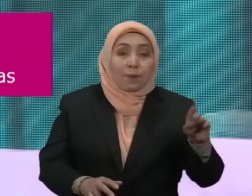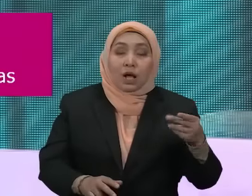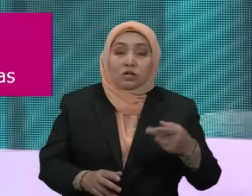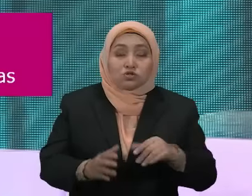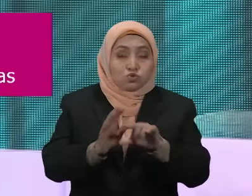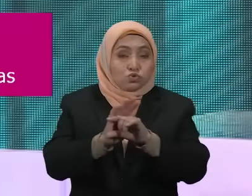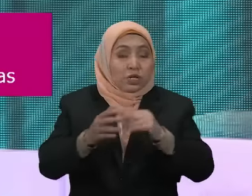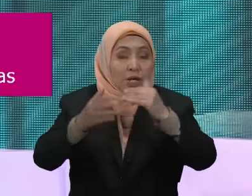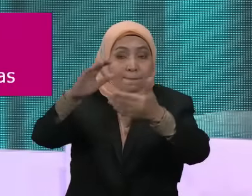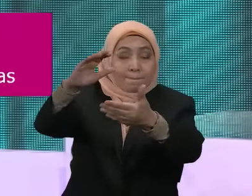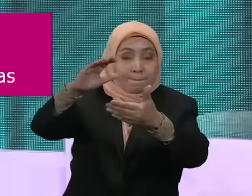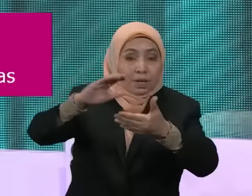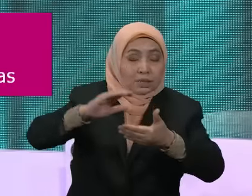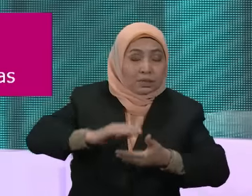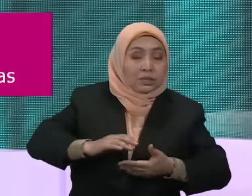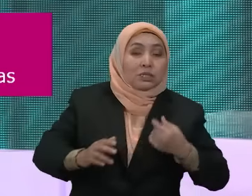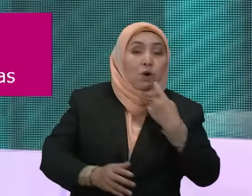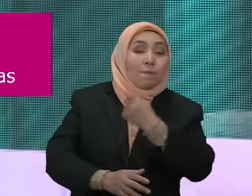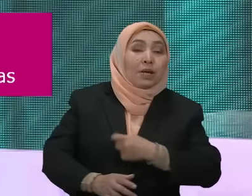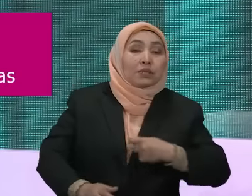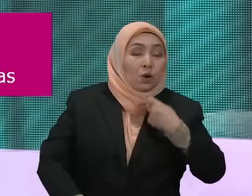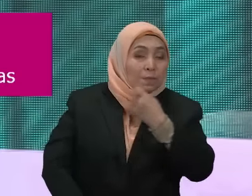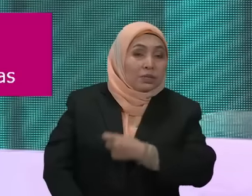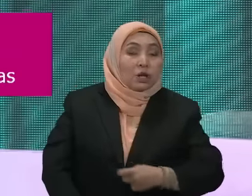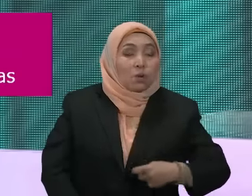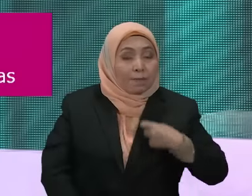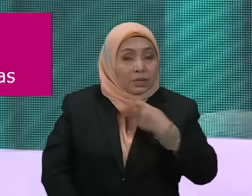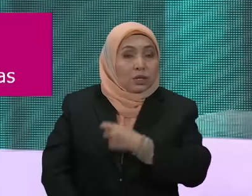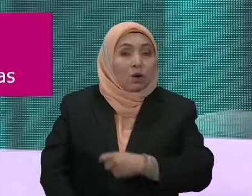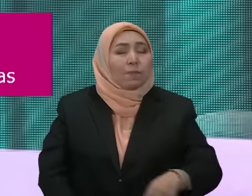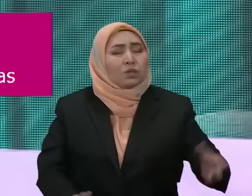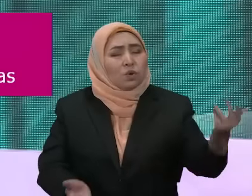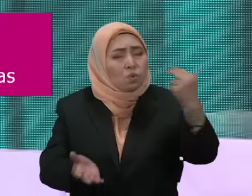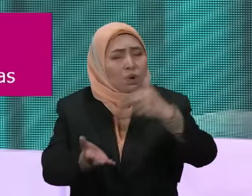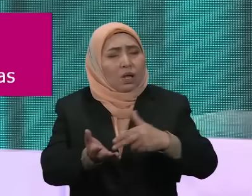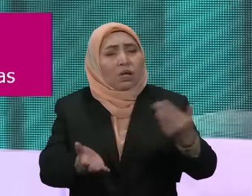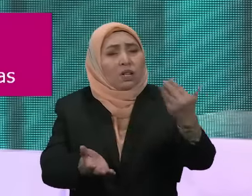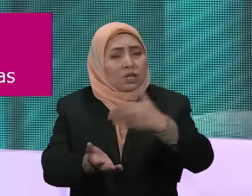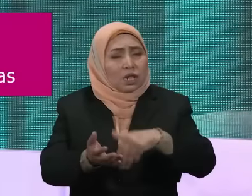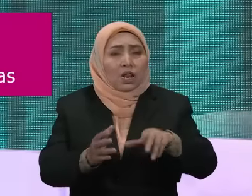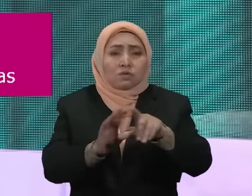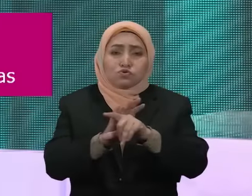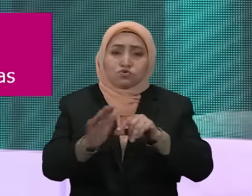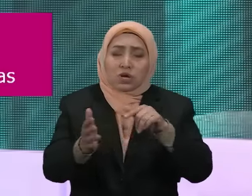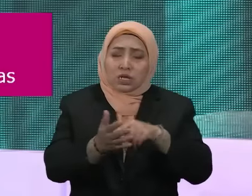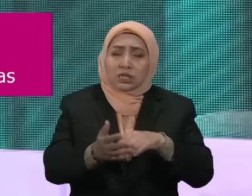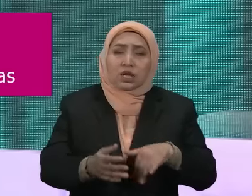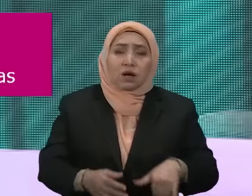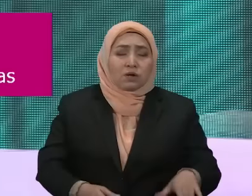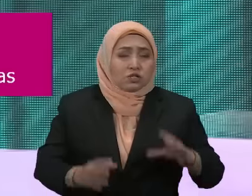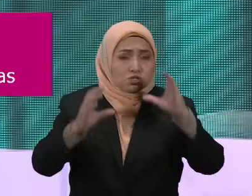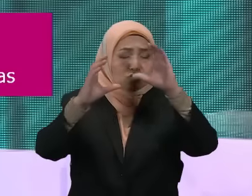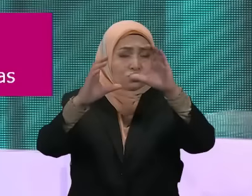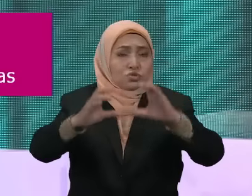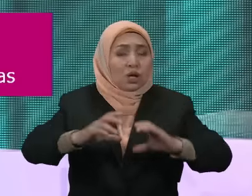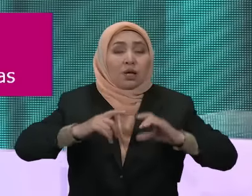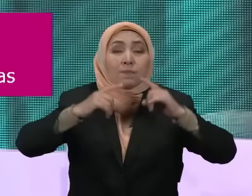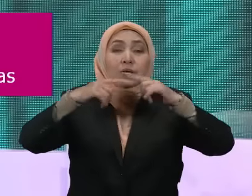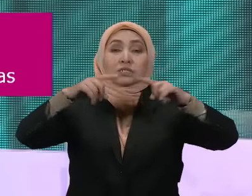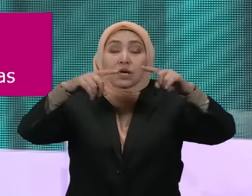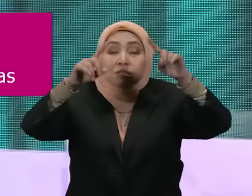yang membekalkan taubat, taubat dan taubat. Berulang kali taubat di dalam surah ini kerana formula kejayaan